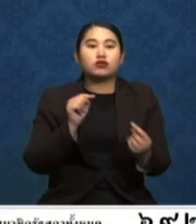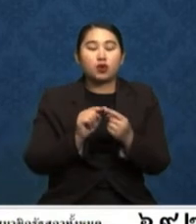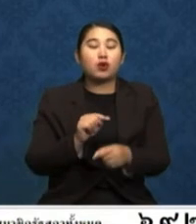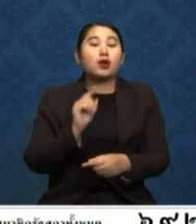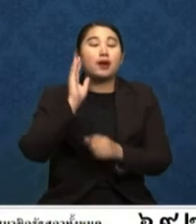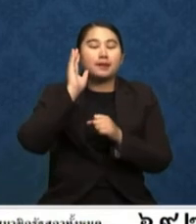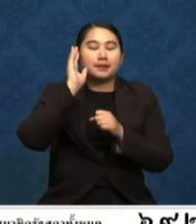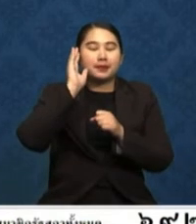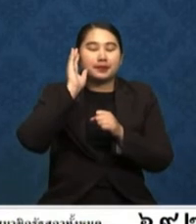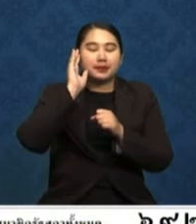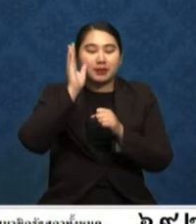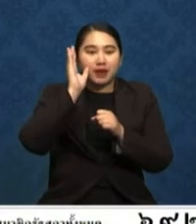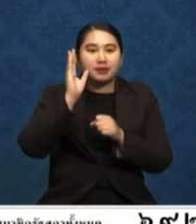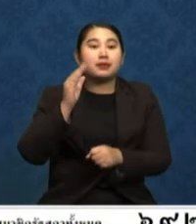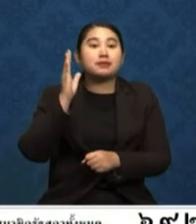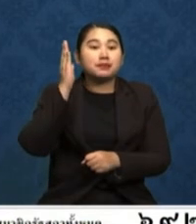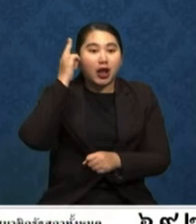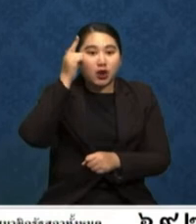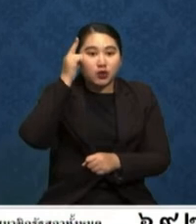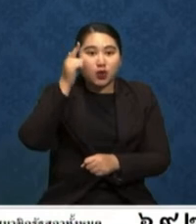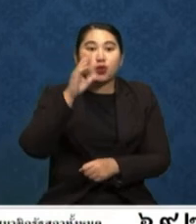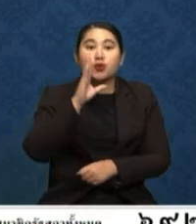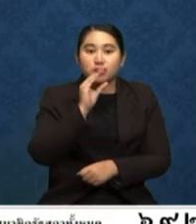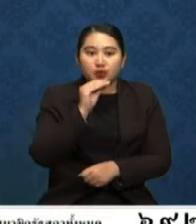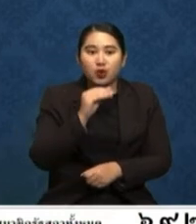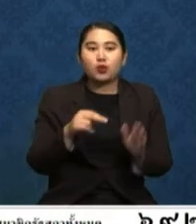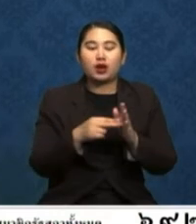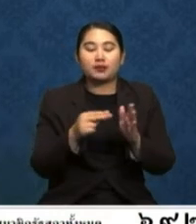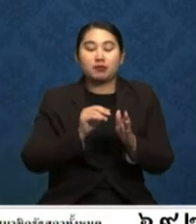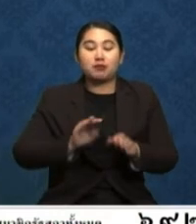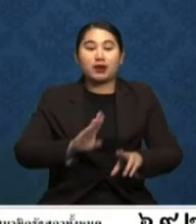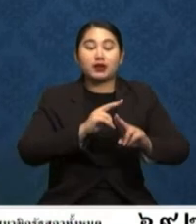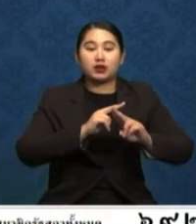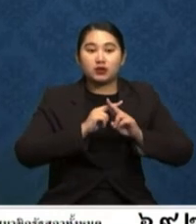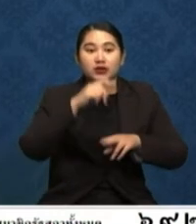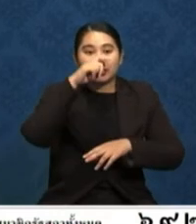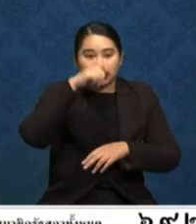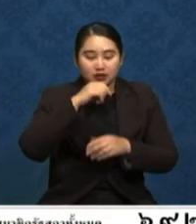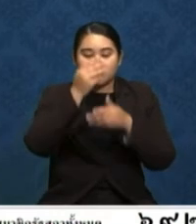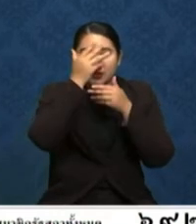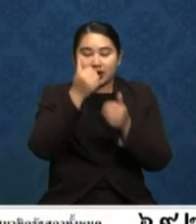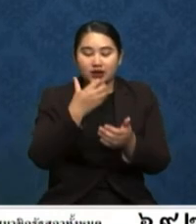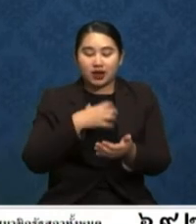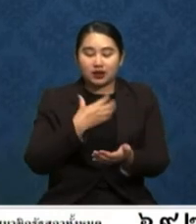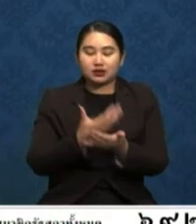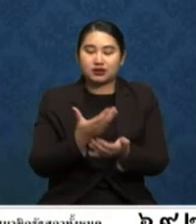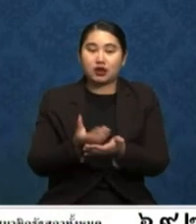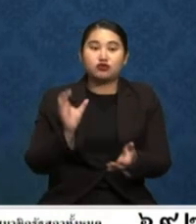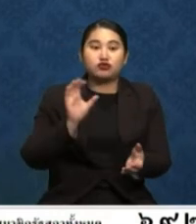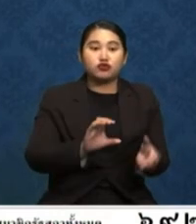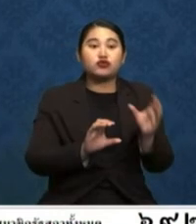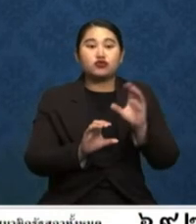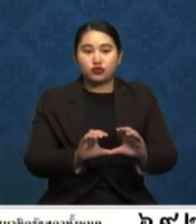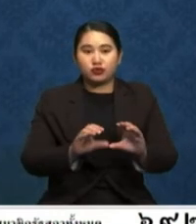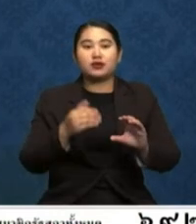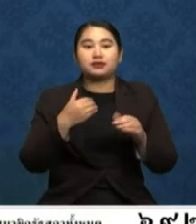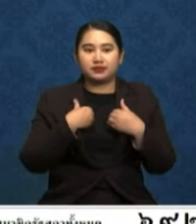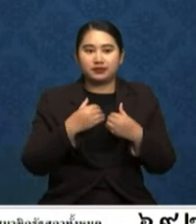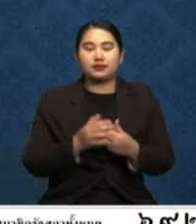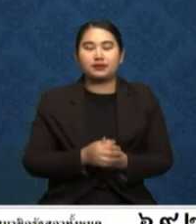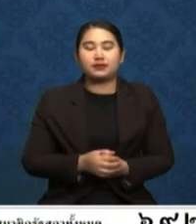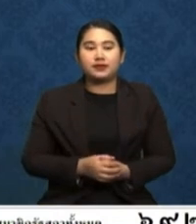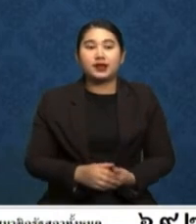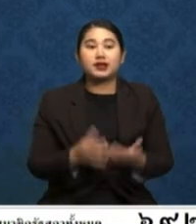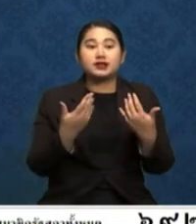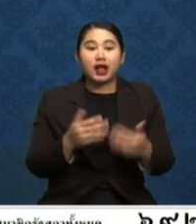ชินวัตรนะคะว่าขณะนี้เนี่ยมีเอกชนไทยสนใจเข้ามาร่วมลงทุนทางฝั่งอันดามัน